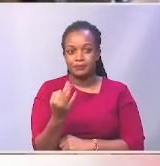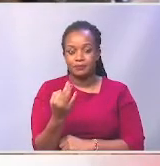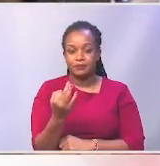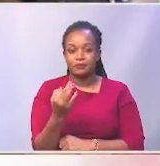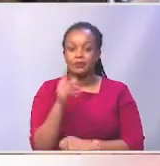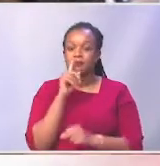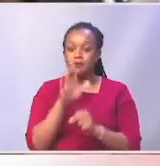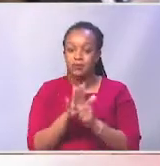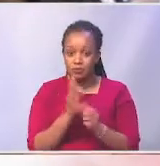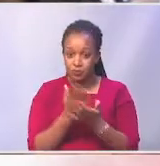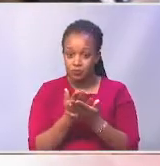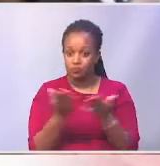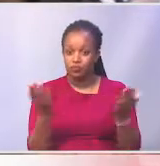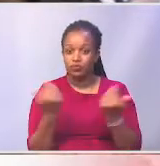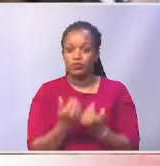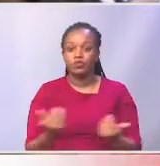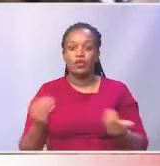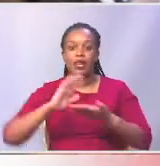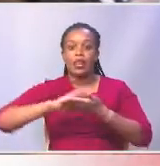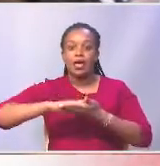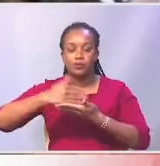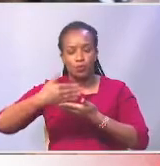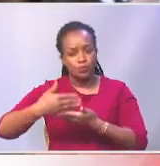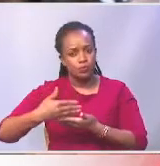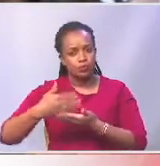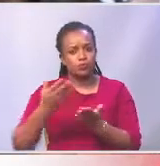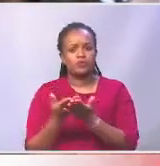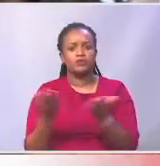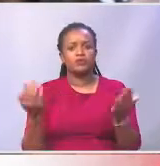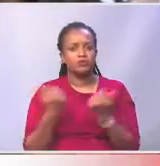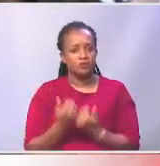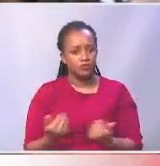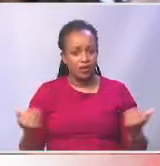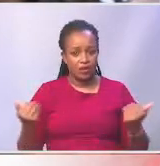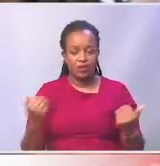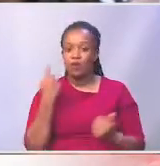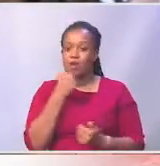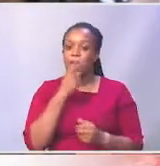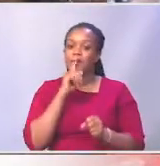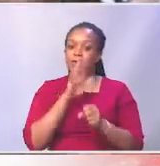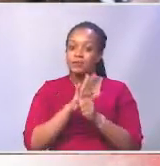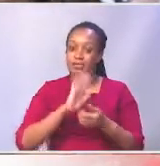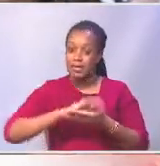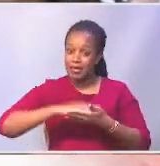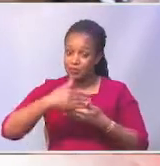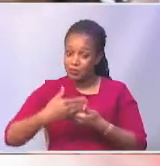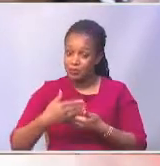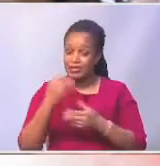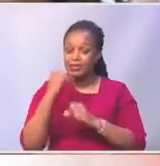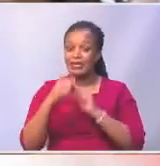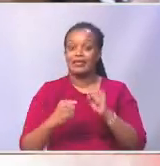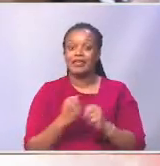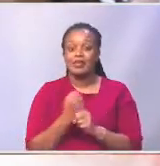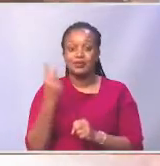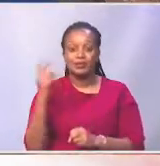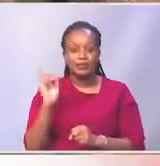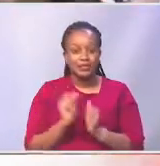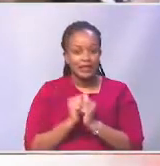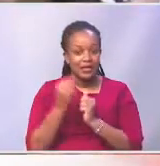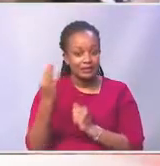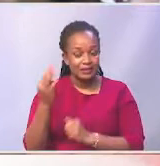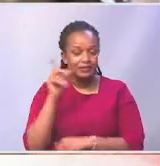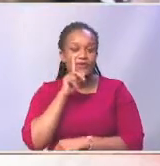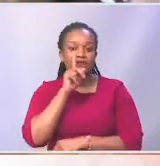Aliahidi wao watoto laptop. Sasa wale watoto ambao uliahidi laptop 2013